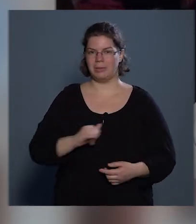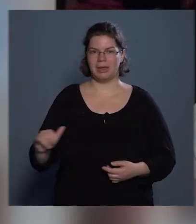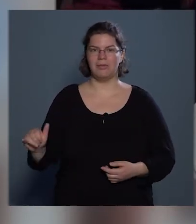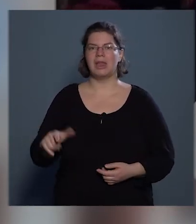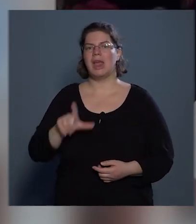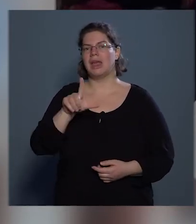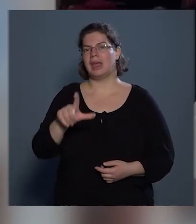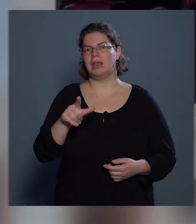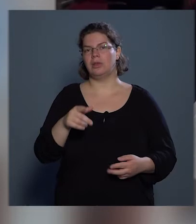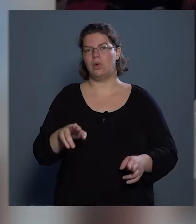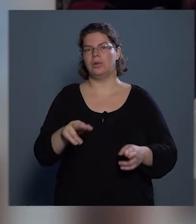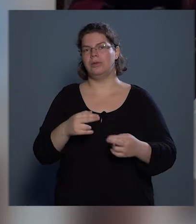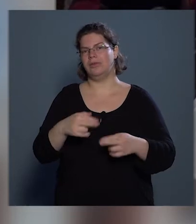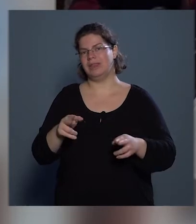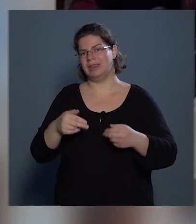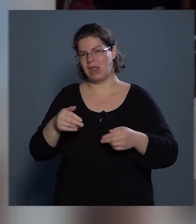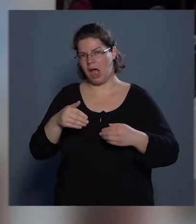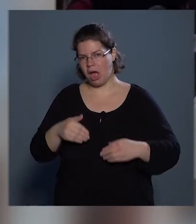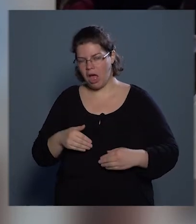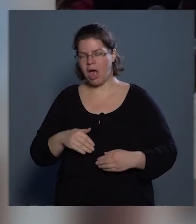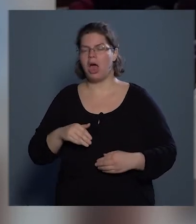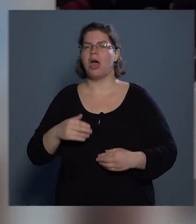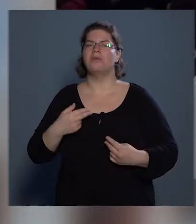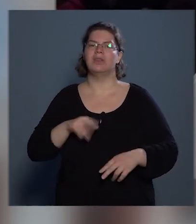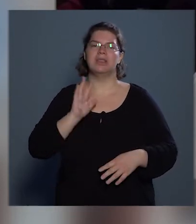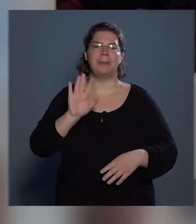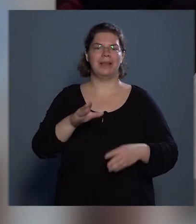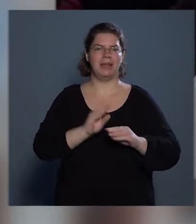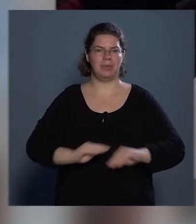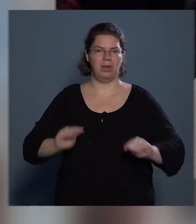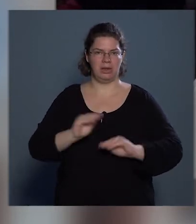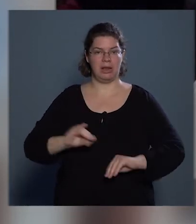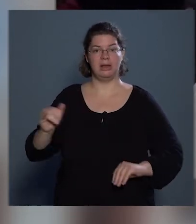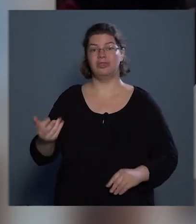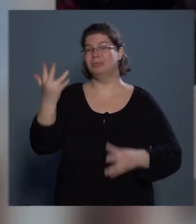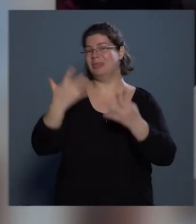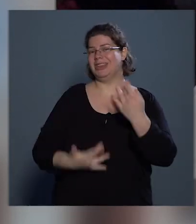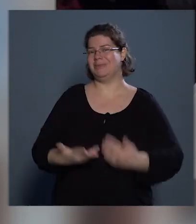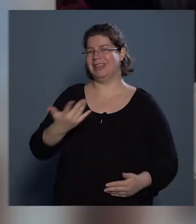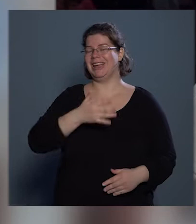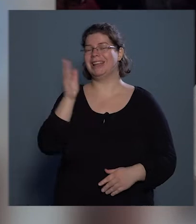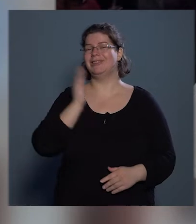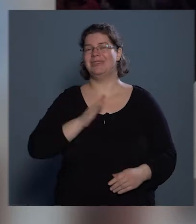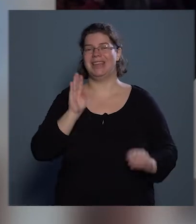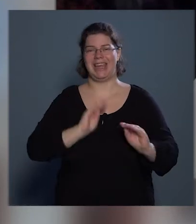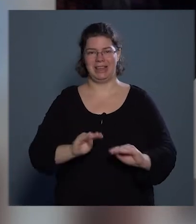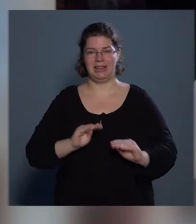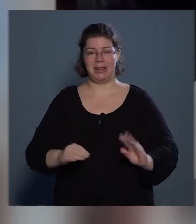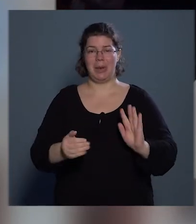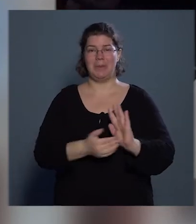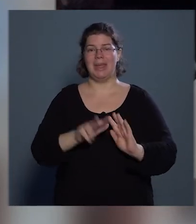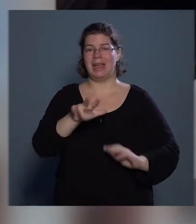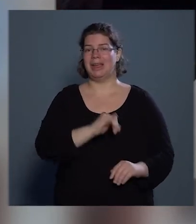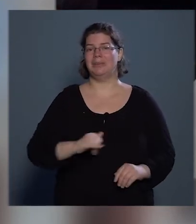2-t visszaléptem, visszamentem tanítani, és tanítottam a matematikát és fizikát még 3 évig,